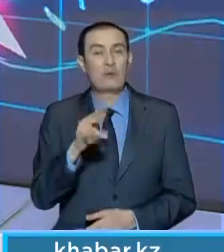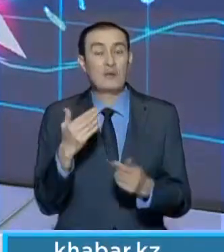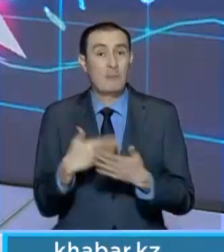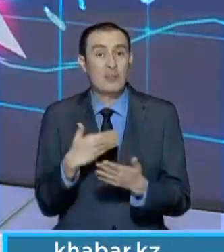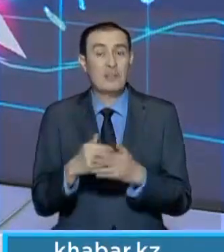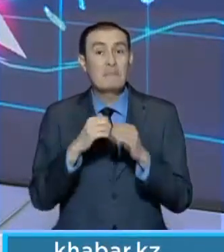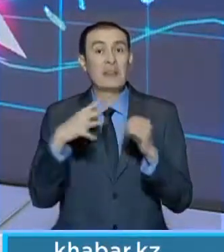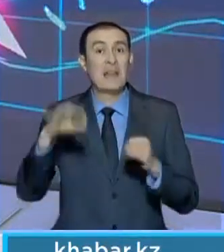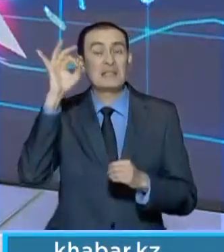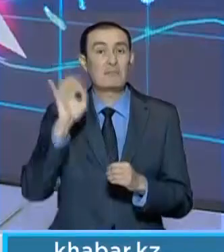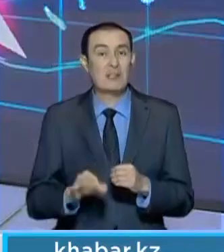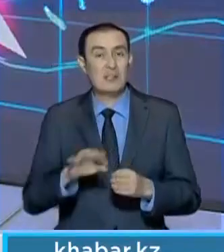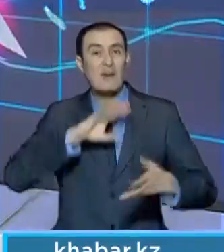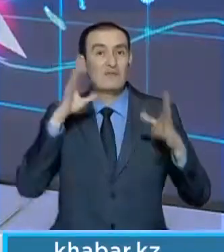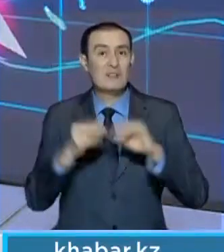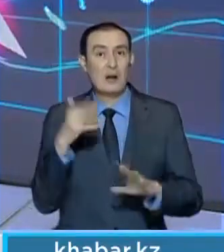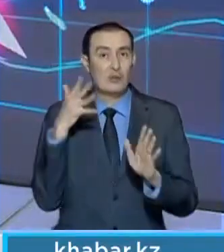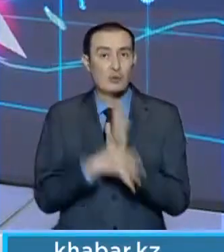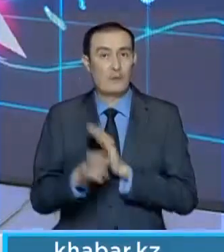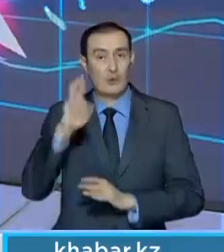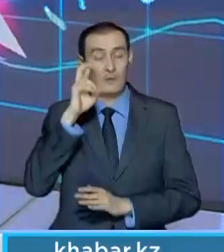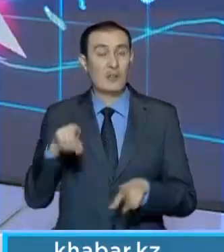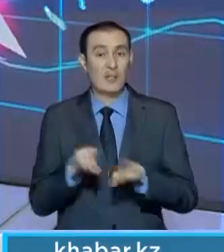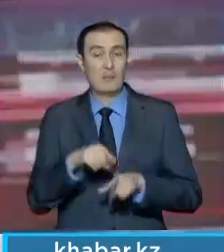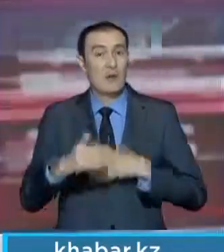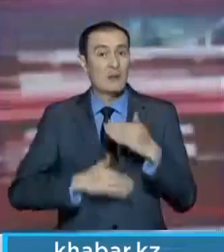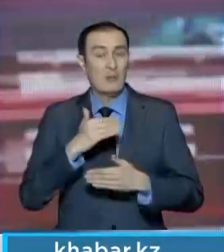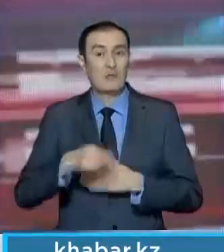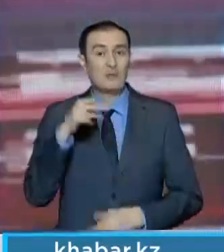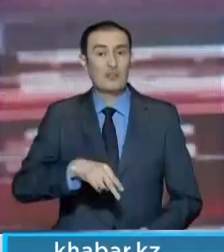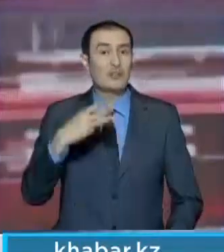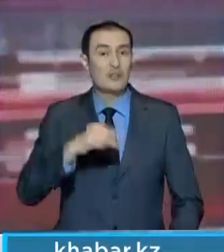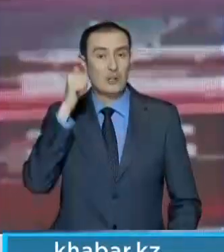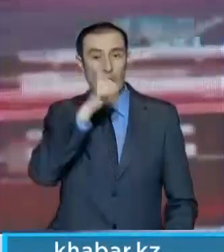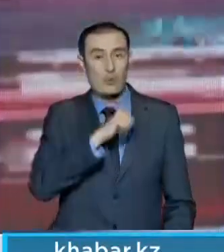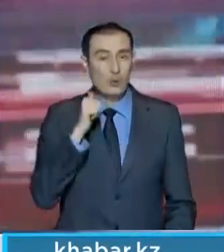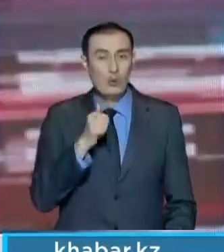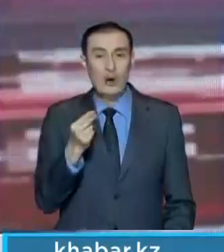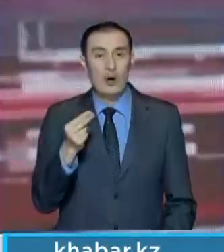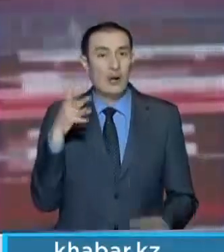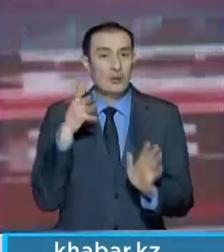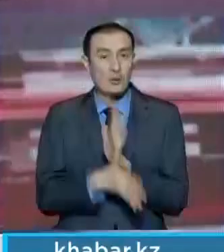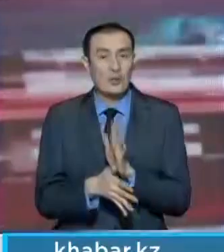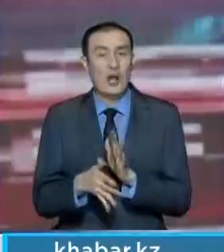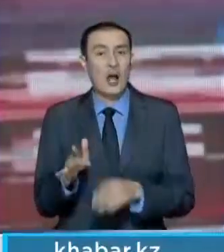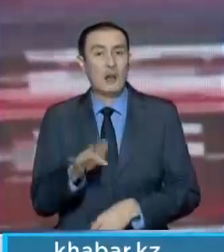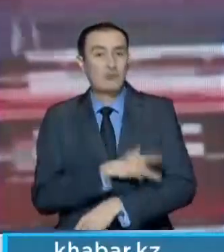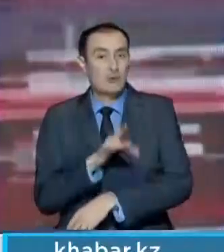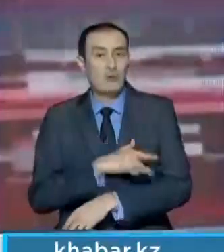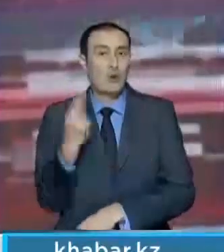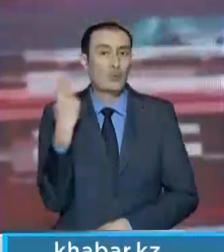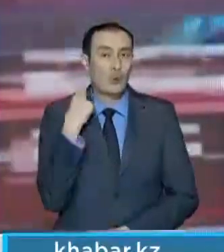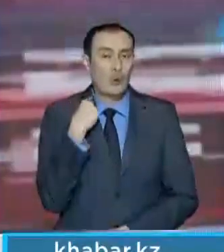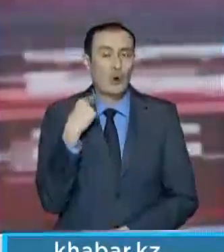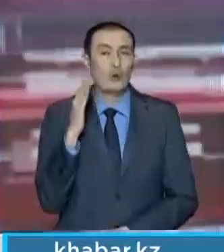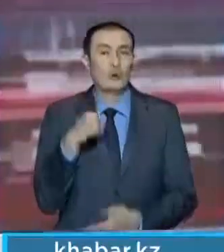почти 15% от всех расходов. И такими темпами к 2030 году расходы на обслуживание госдолга